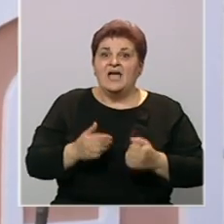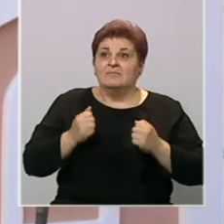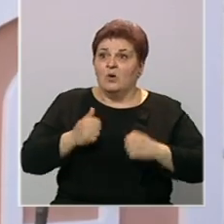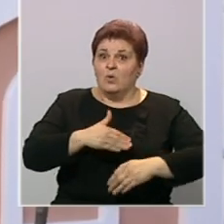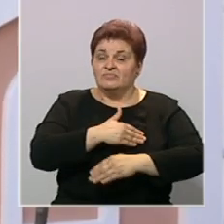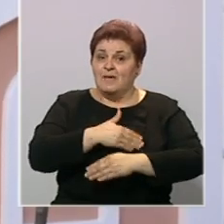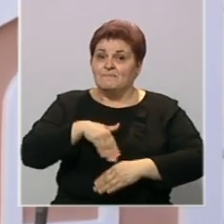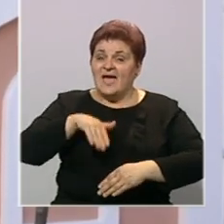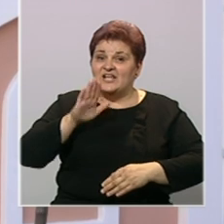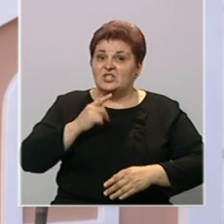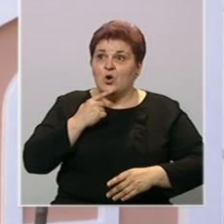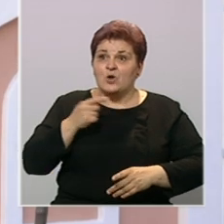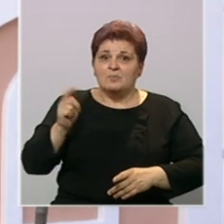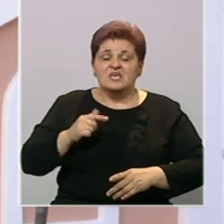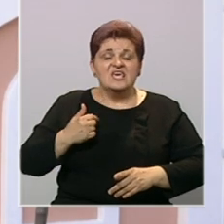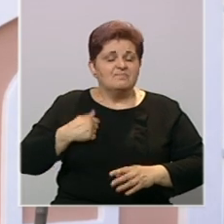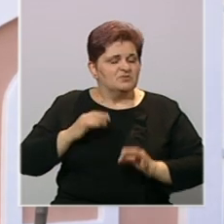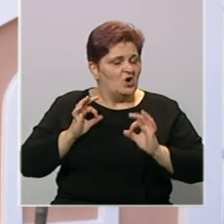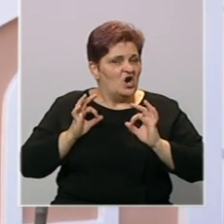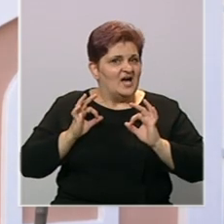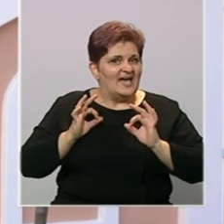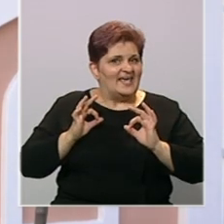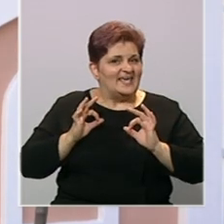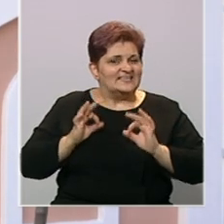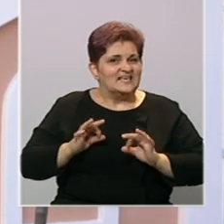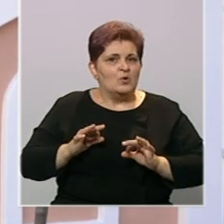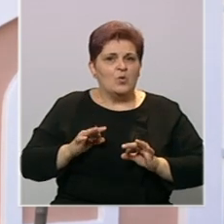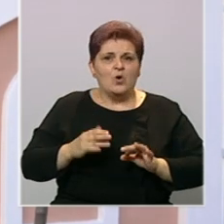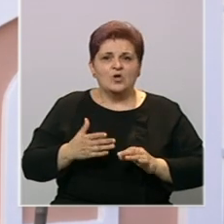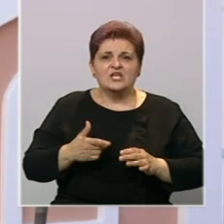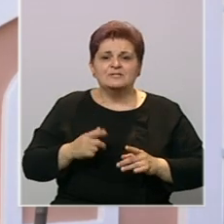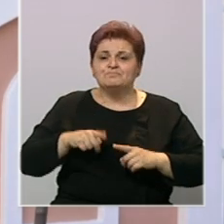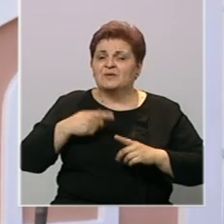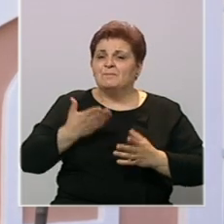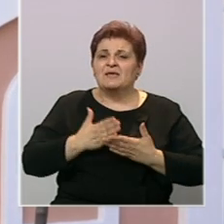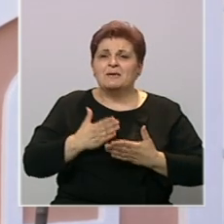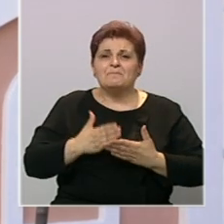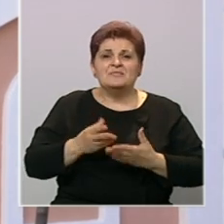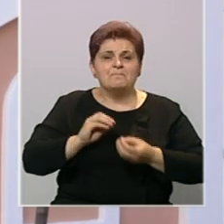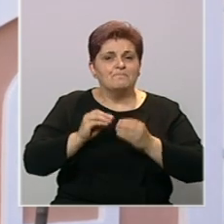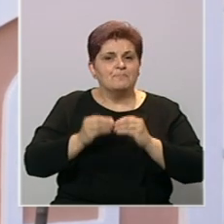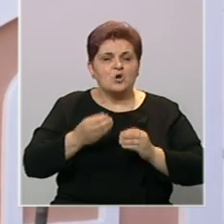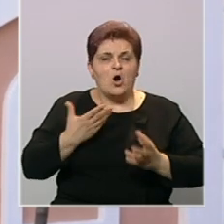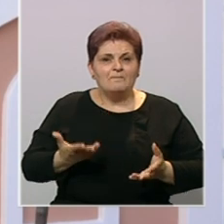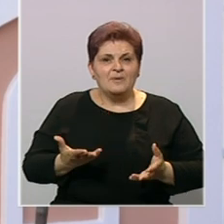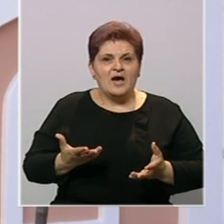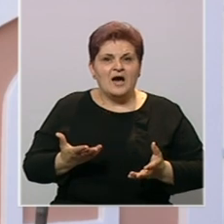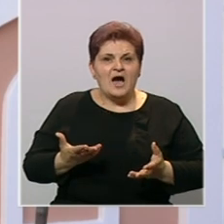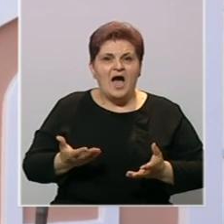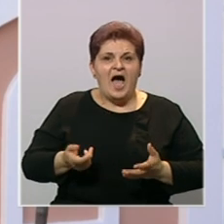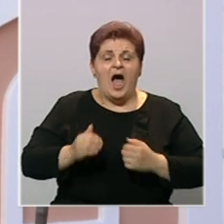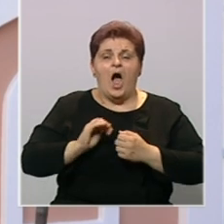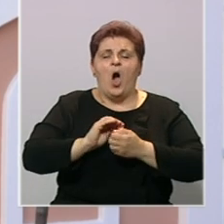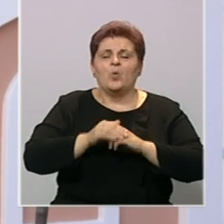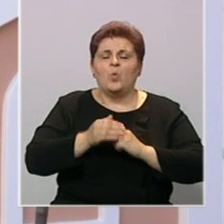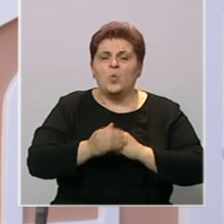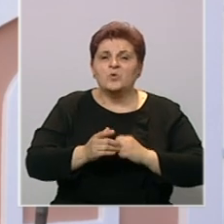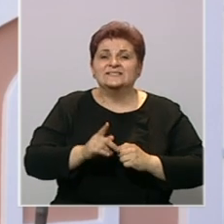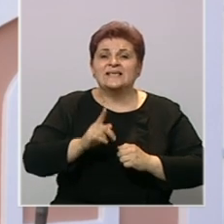visoke temperature koje najavljuju, imat ćemo sigurno, odnosno onaj ko ne bude u navodnjavanju, će imati sigurno problem sa prinosom kukuruza koji će